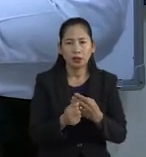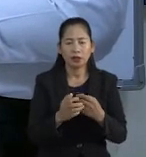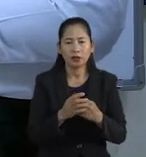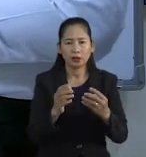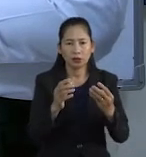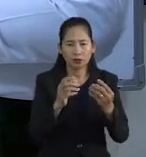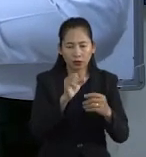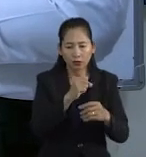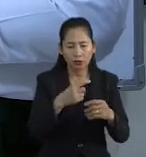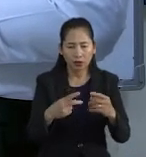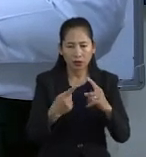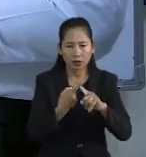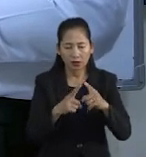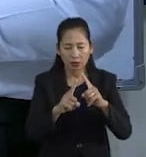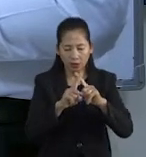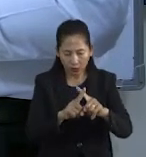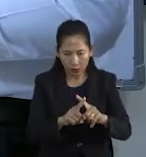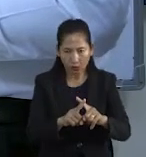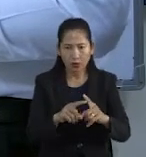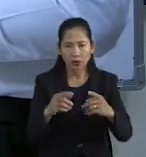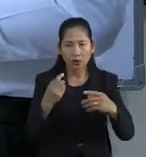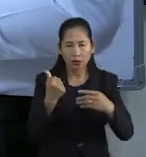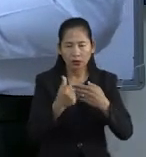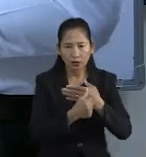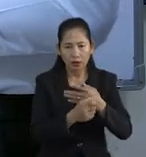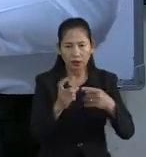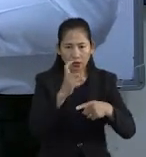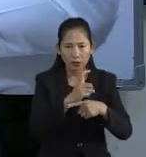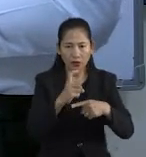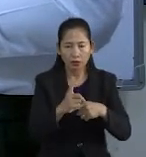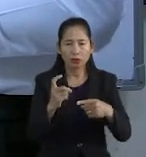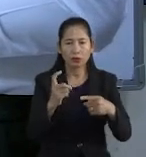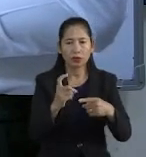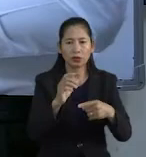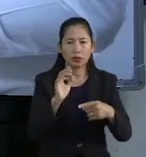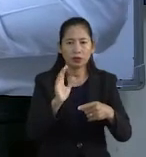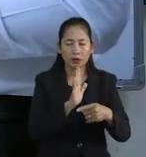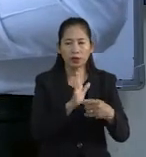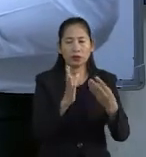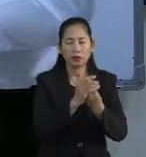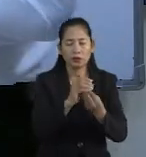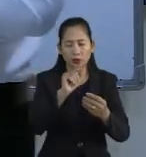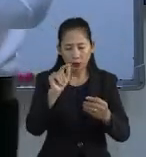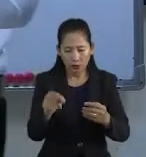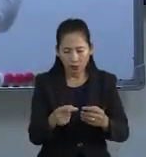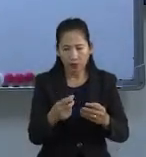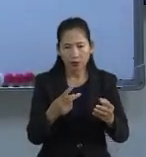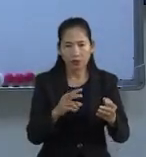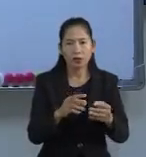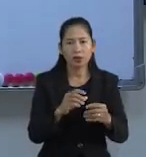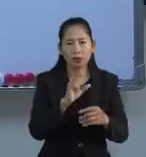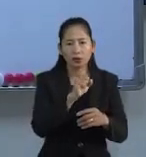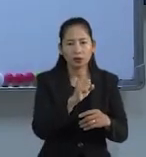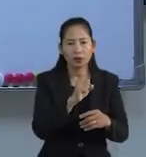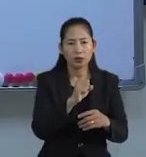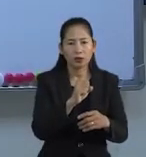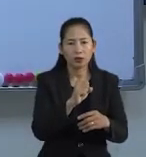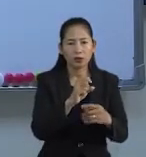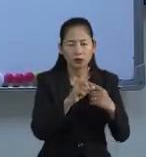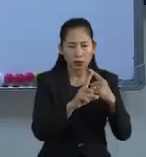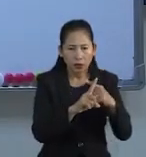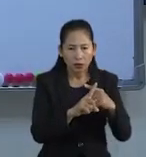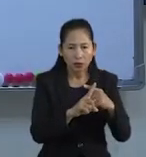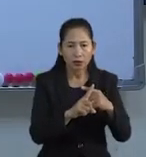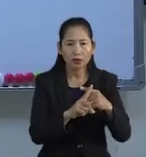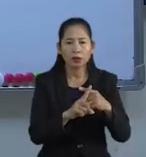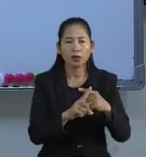tu lấy nô côn nâng đầm lại tùng lấy chồng luôn tu sập hiện bà này thầy giờ tu lệ như ấy từ côn nâng